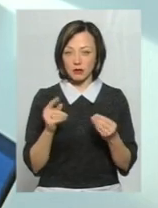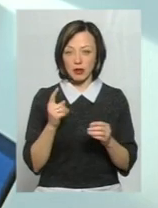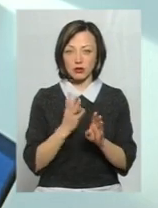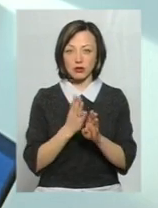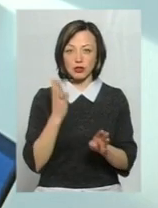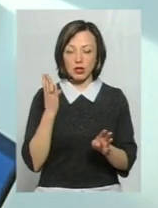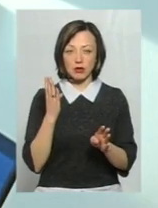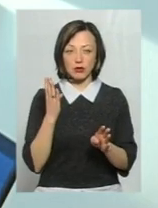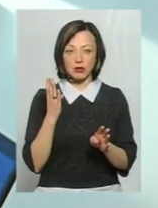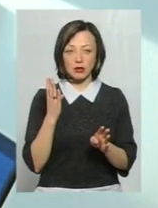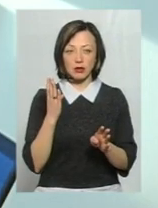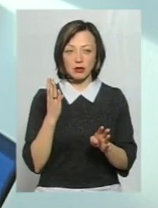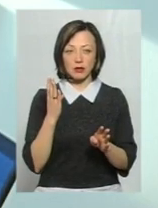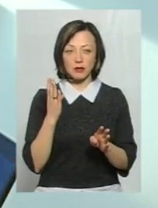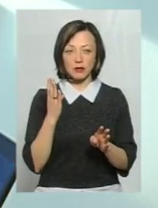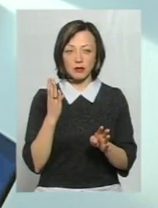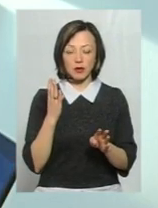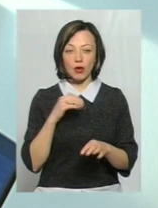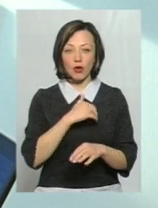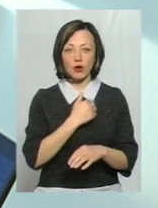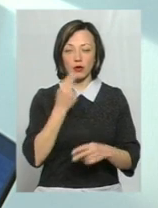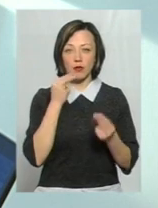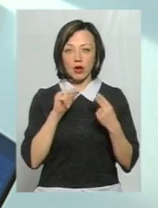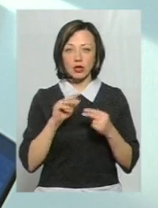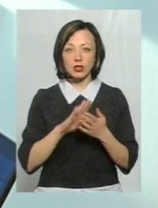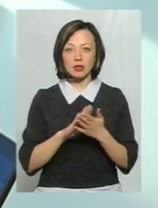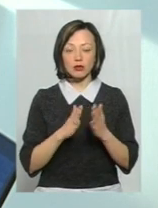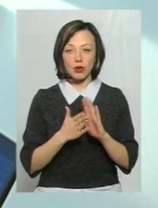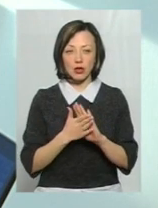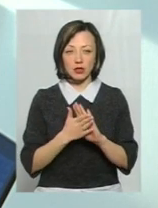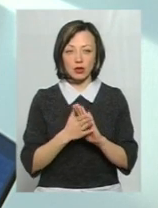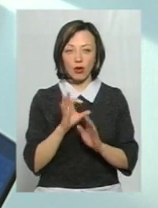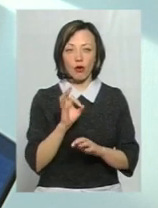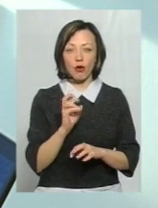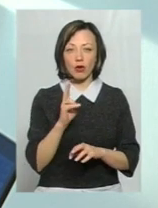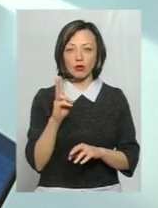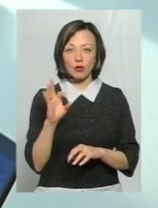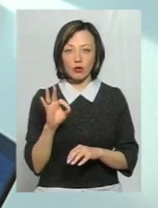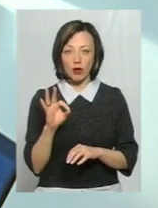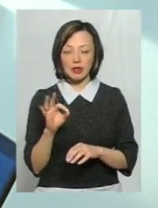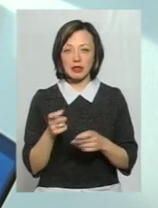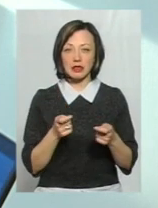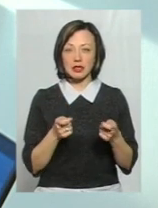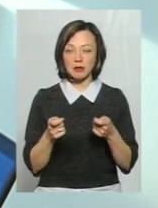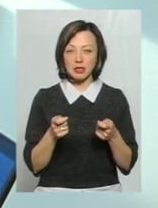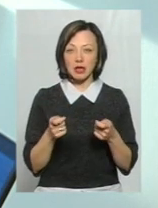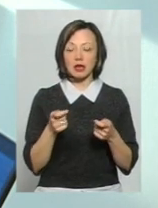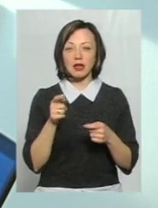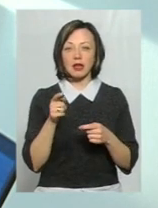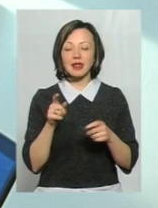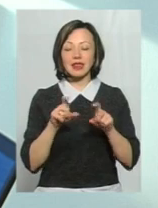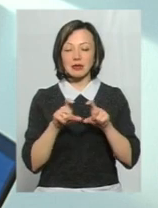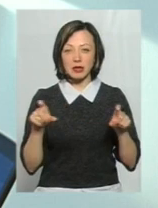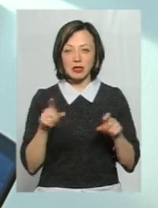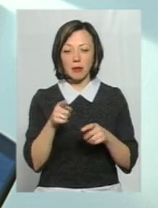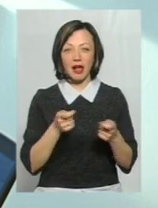ми достатньо серйозно хочемо покращити ситуацію в онкодиспансері. Там помінявся керівник, достатньо молодий